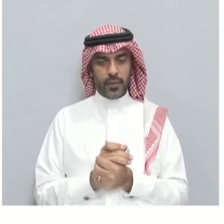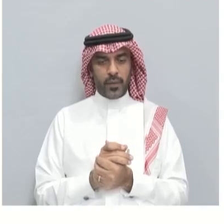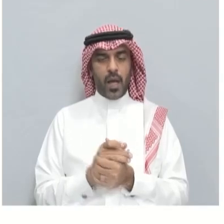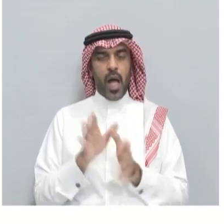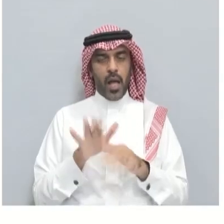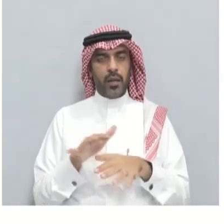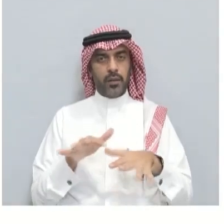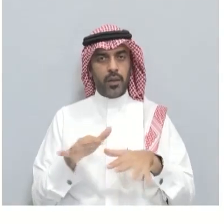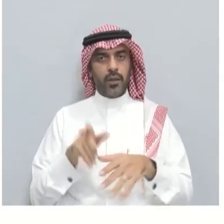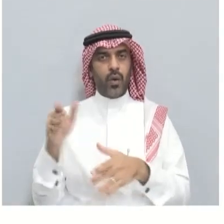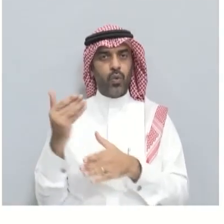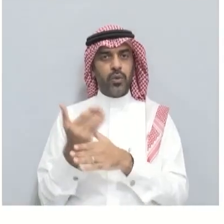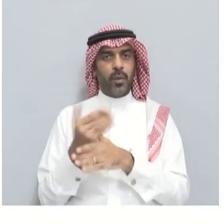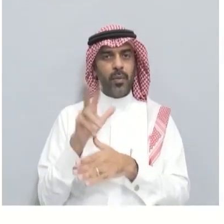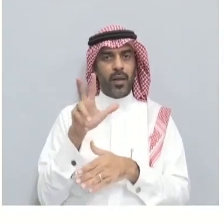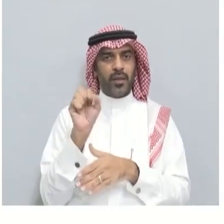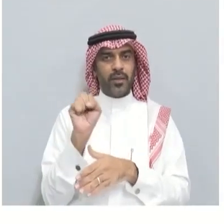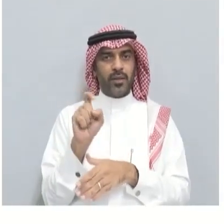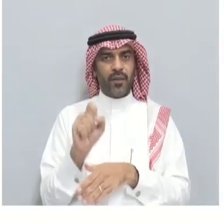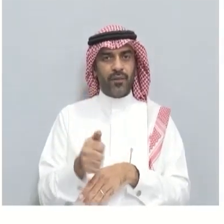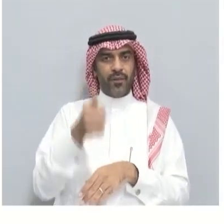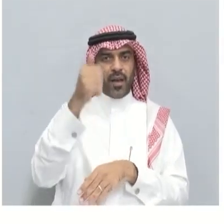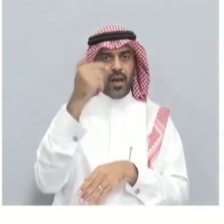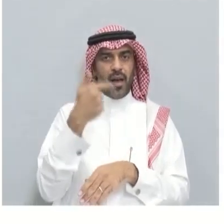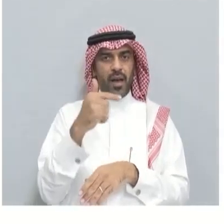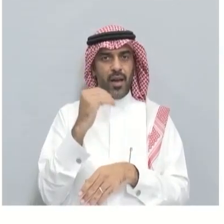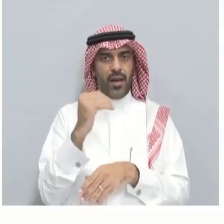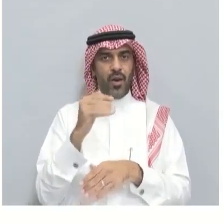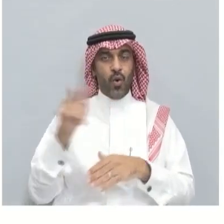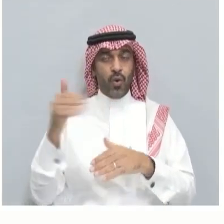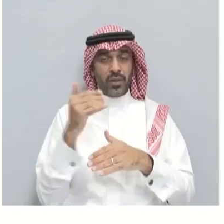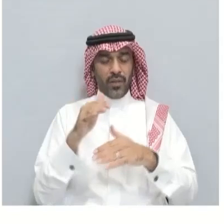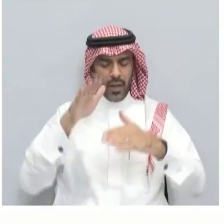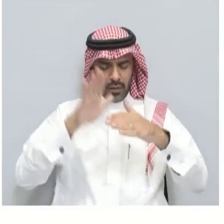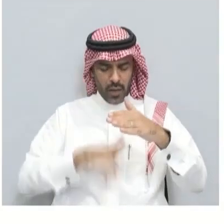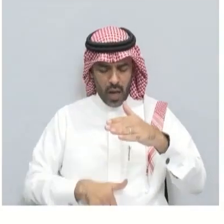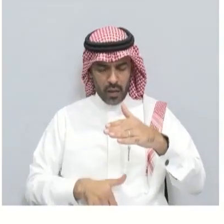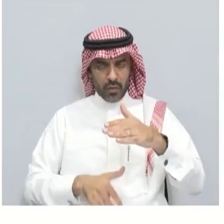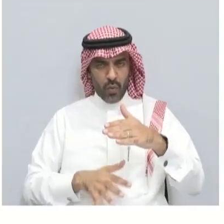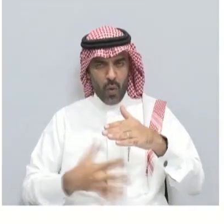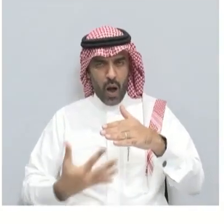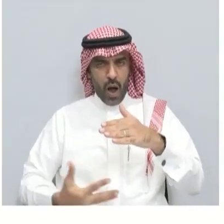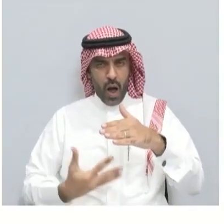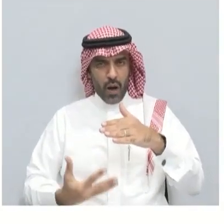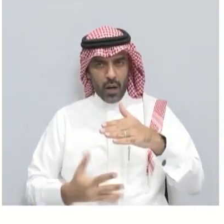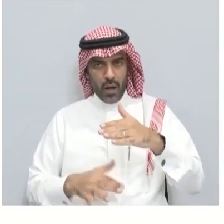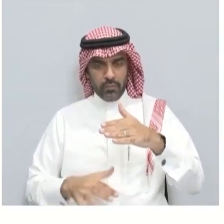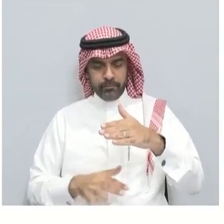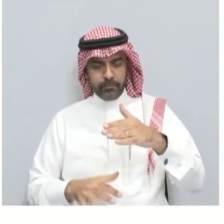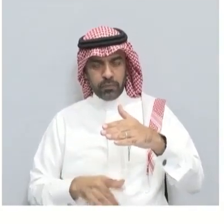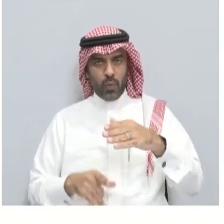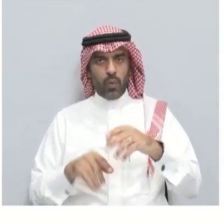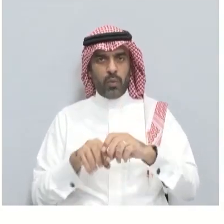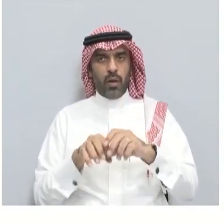الزلازل عندما تتشكل عند حركه هذه الصفائح تقارب او تباعد او جانبيه لدينا مفاهيم